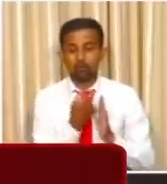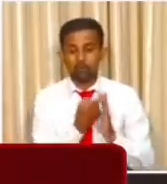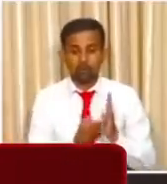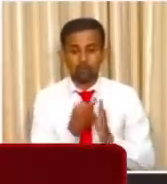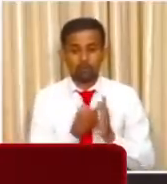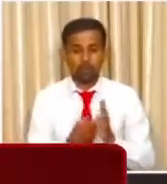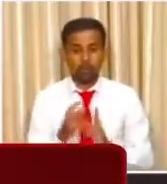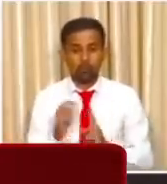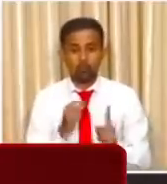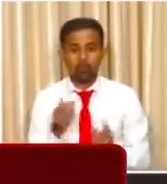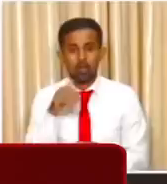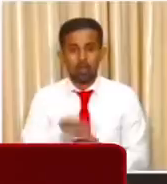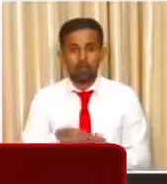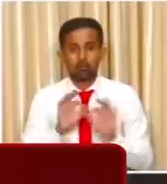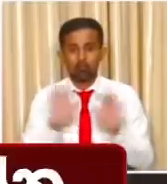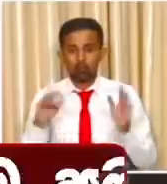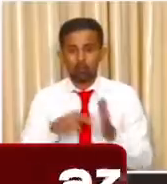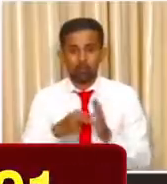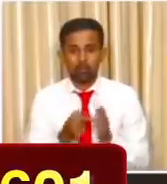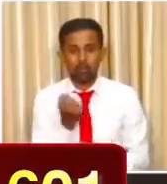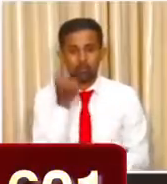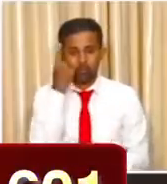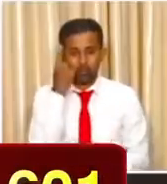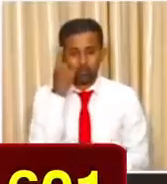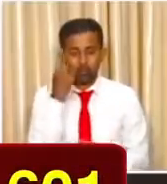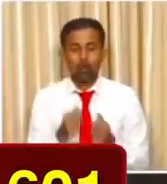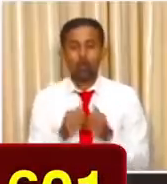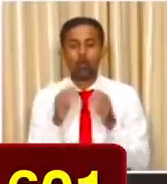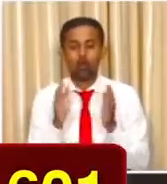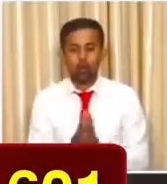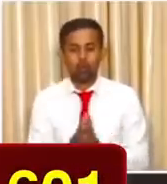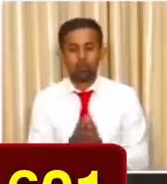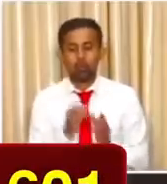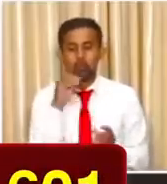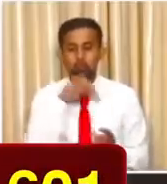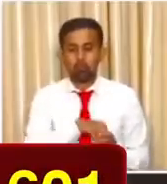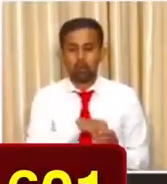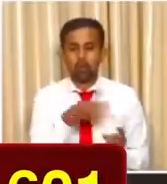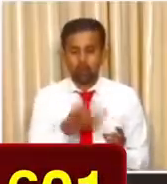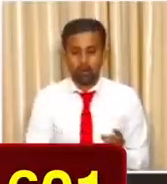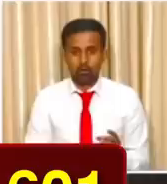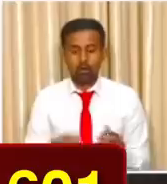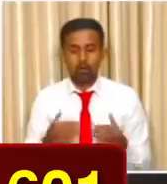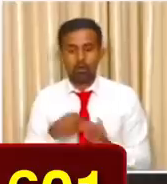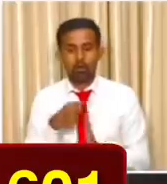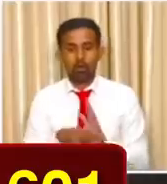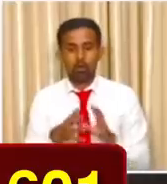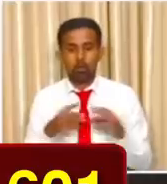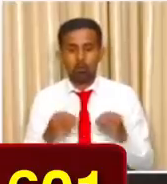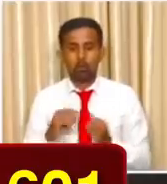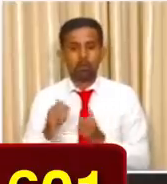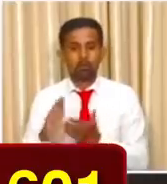මේ පාර්ලිමේන්තු ඇතුලේ ඉදිරිපත් කළ ද අයවැය යෝජනා ඒ සියල්ලංගෙම ගැබ්බී තිබුණේ අපේ රටේ භාණ්ඩ